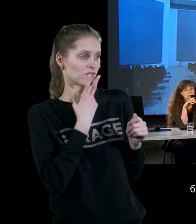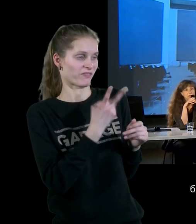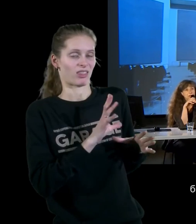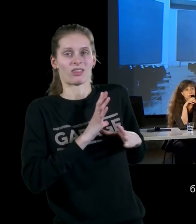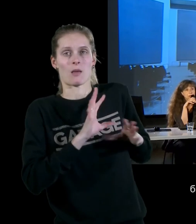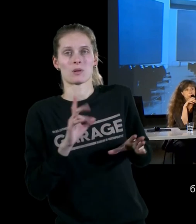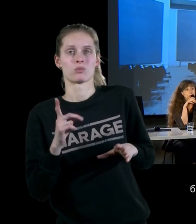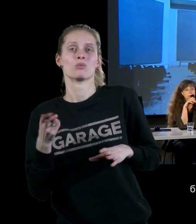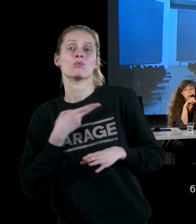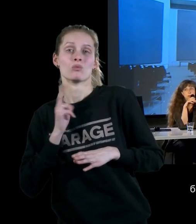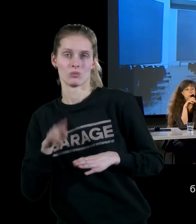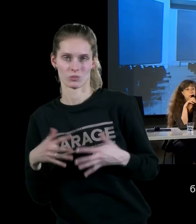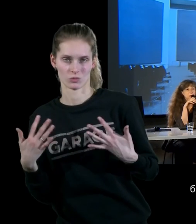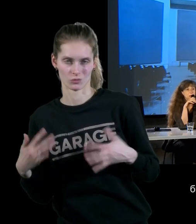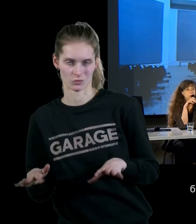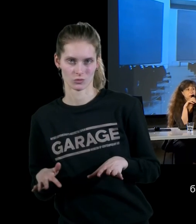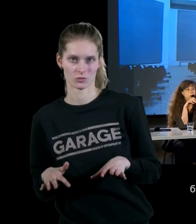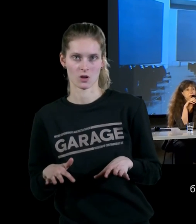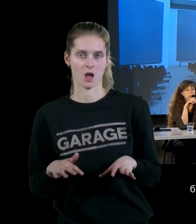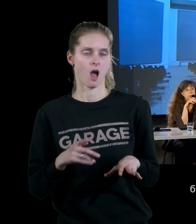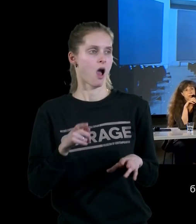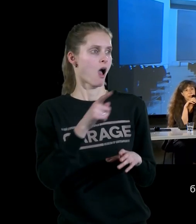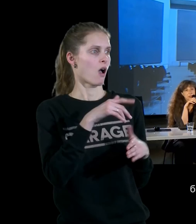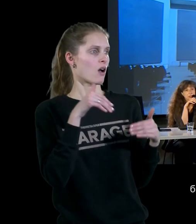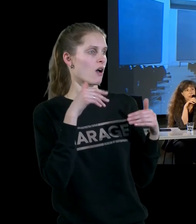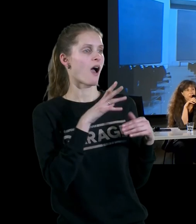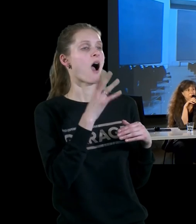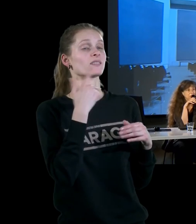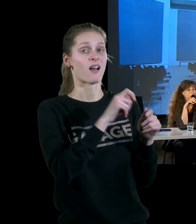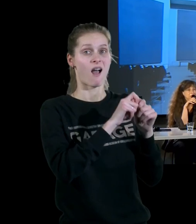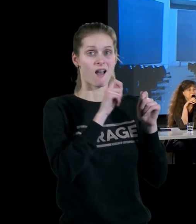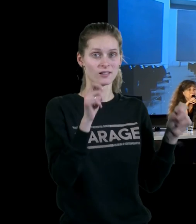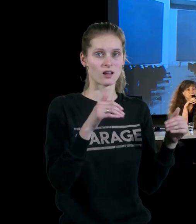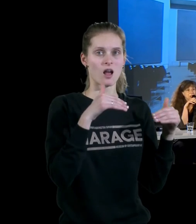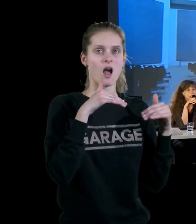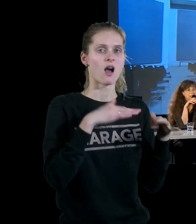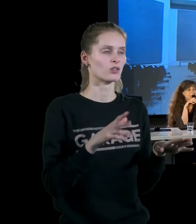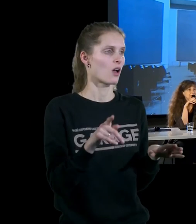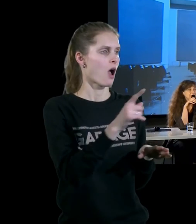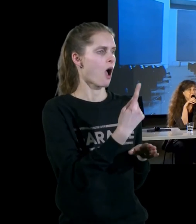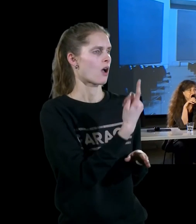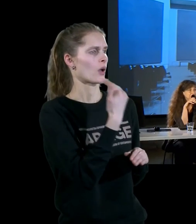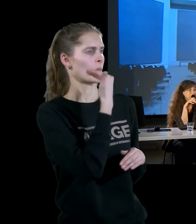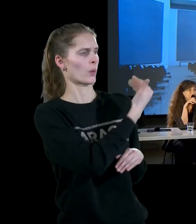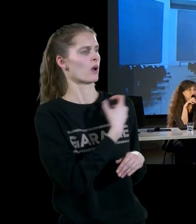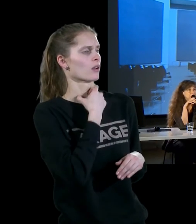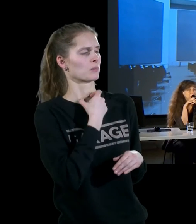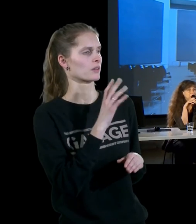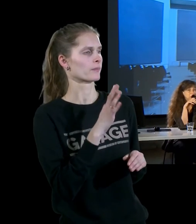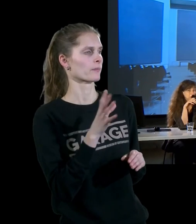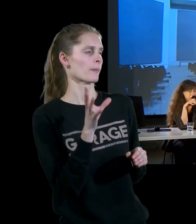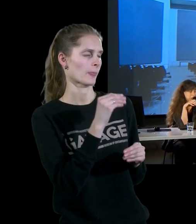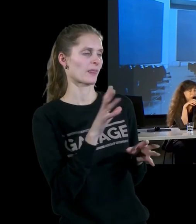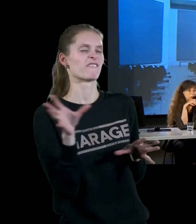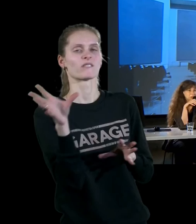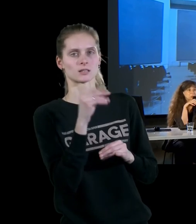было принято решение, что эта капелла не может быть капеллой какой-то одной конфессии. Капелла стала экуменистической. И сейчас она существует,